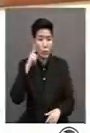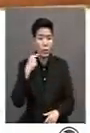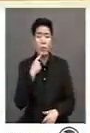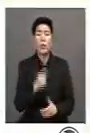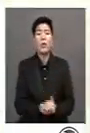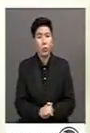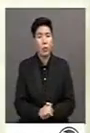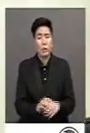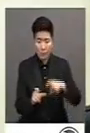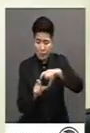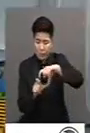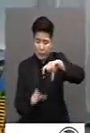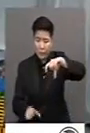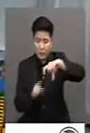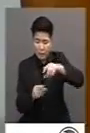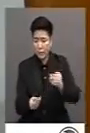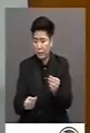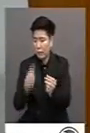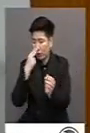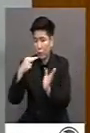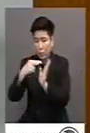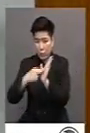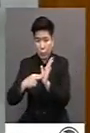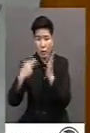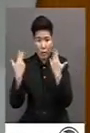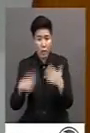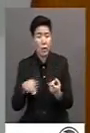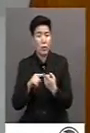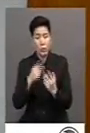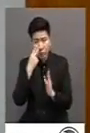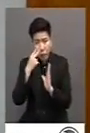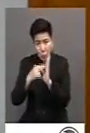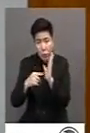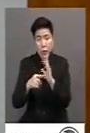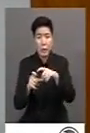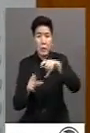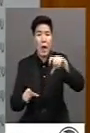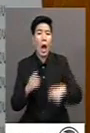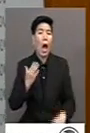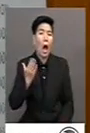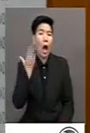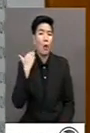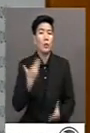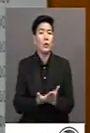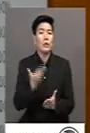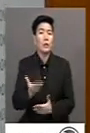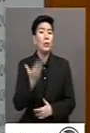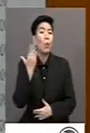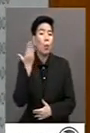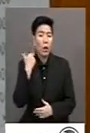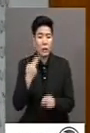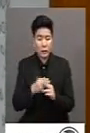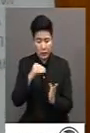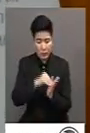ายนี้ก็เอาใบเสร็จของห้างให้ดูและพอตรวจสอบกลายเป็นว่าใบเสร็จเป็นใบเก่าที่ซื้อตั้งแต่เมื่อวานล